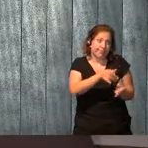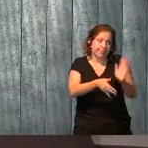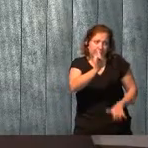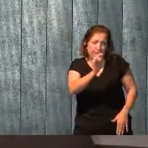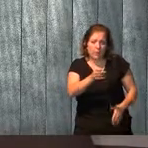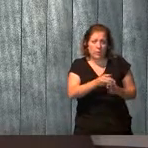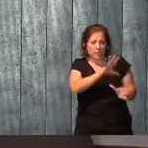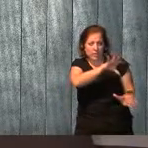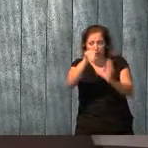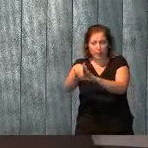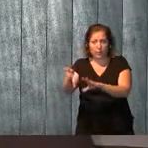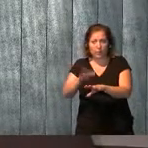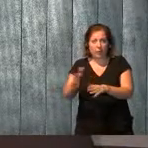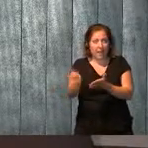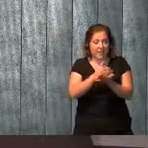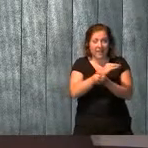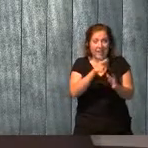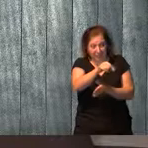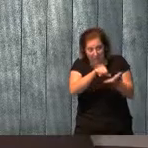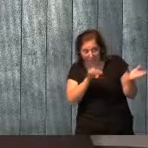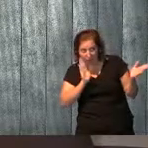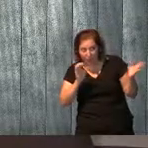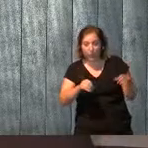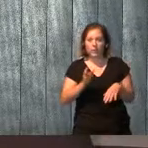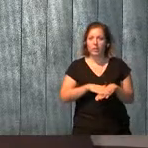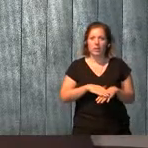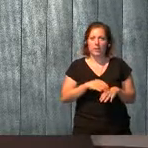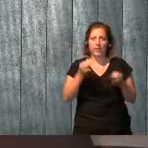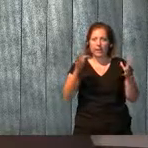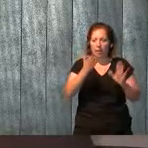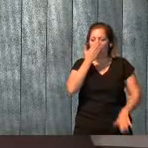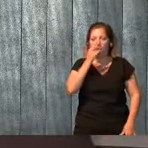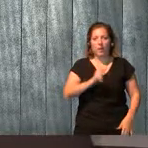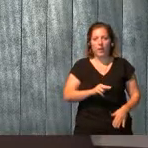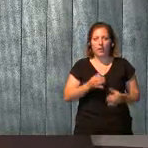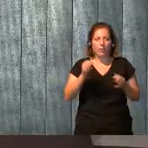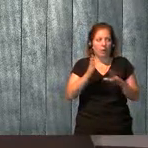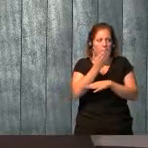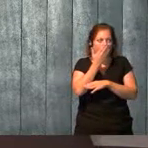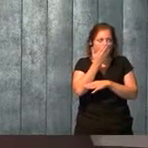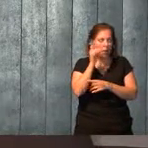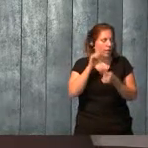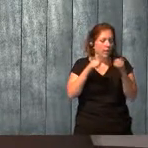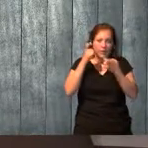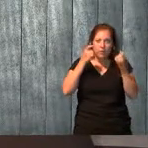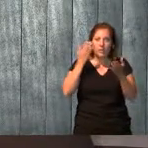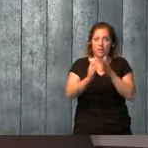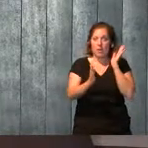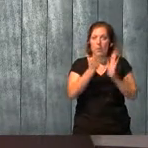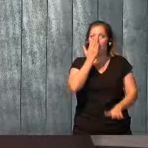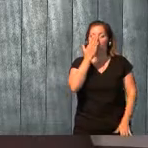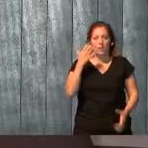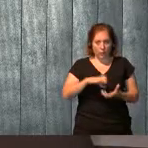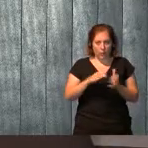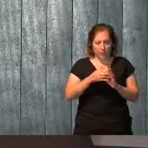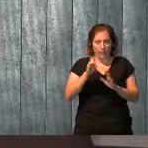à ce logement qu'ils n'ont pas de revenus, vous savez, vous avez parfois pas beaucoup de temps pour penser aux questions inhérentes